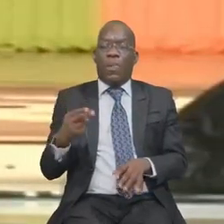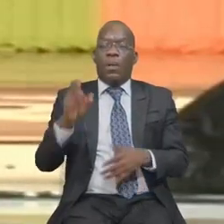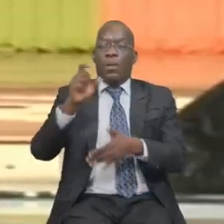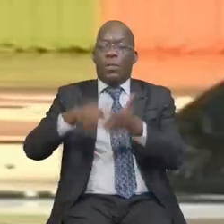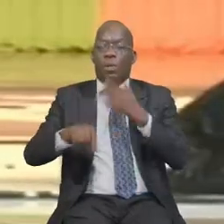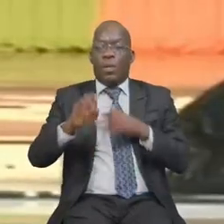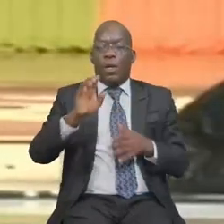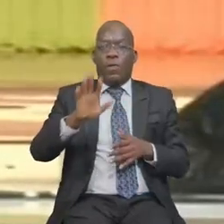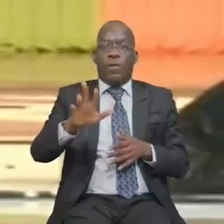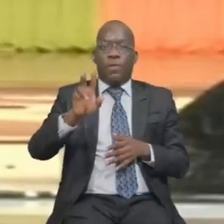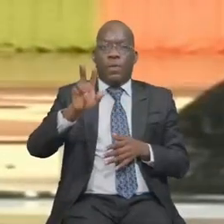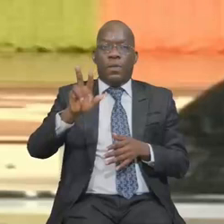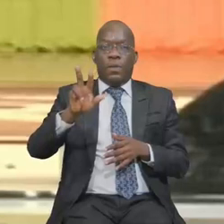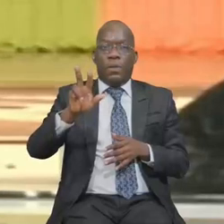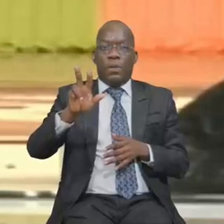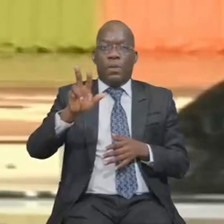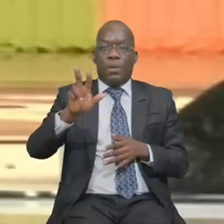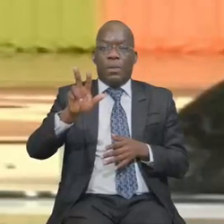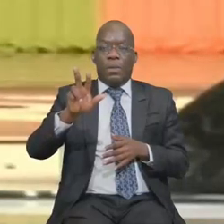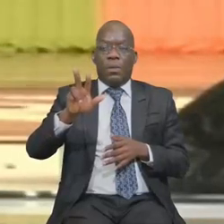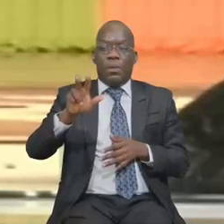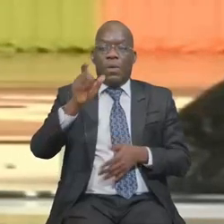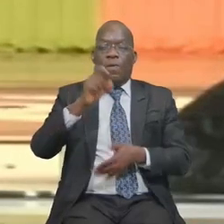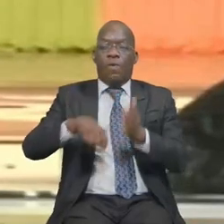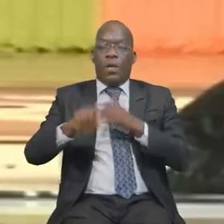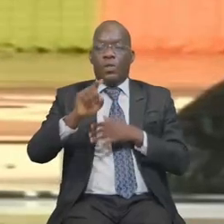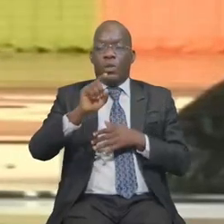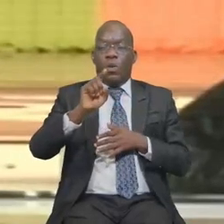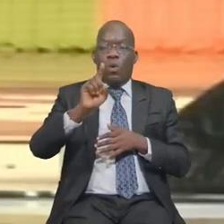Ésaïe 53, verset 1. Qui a cru?